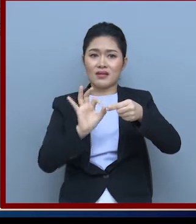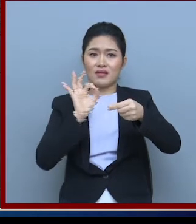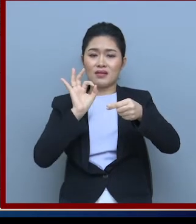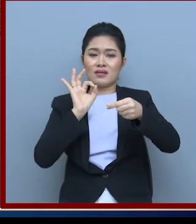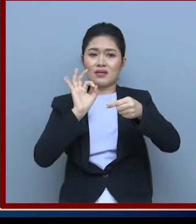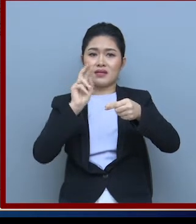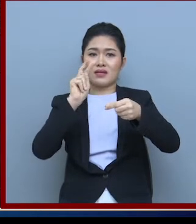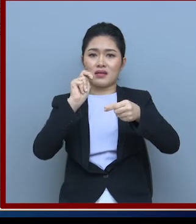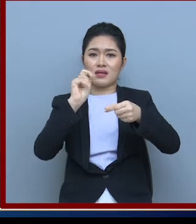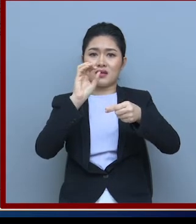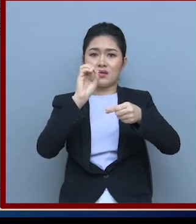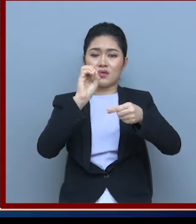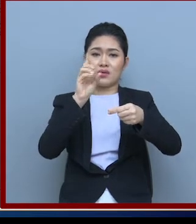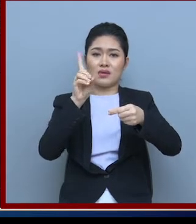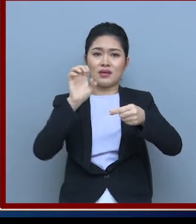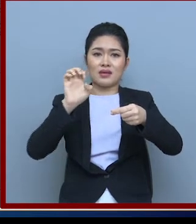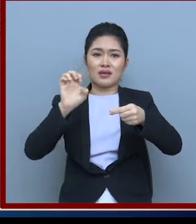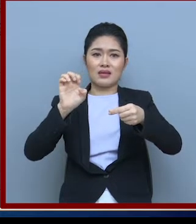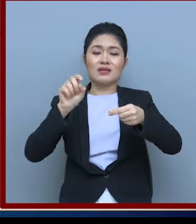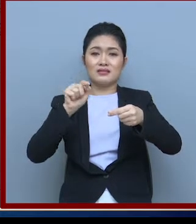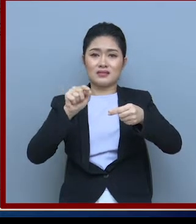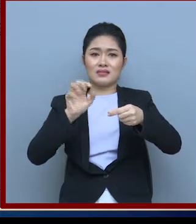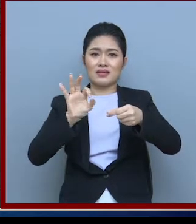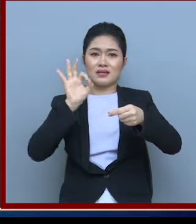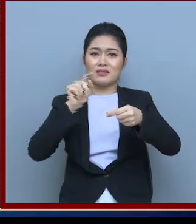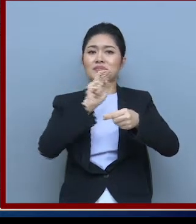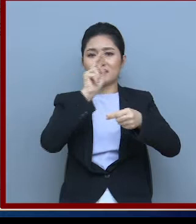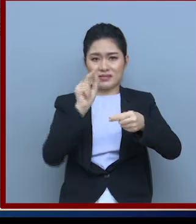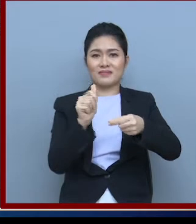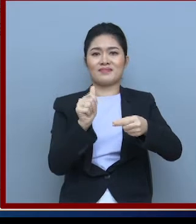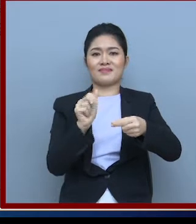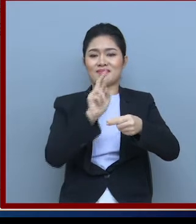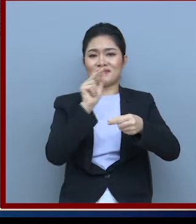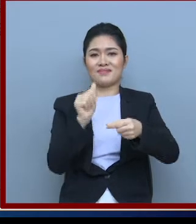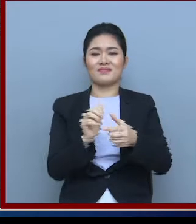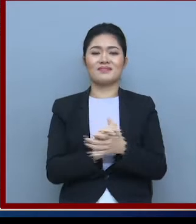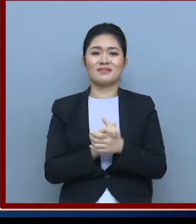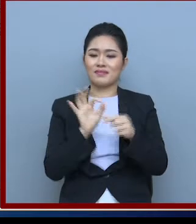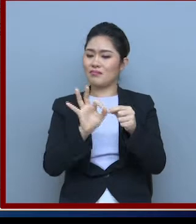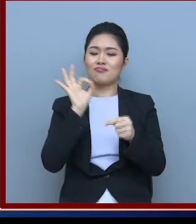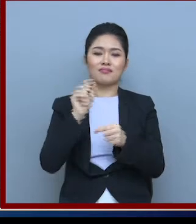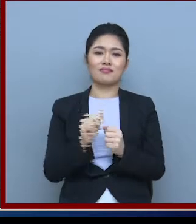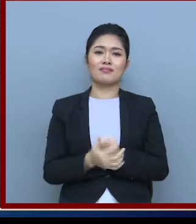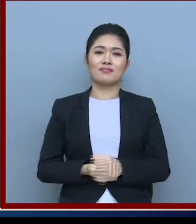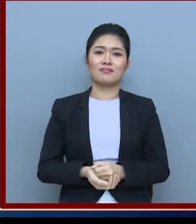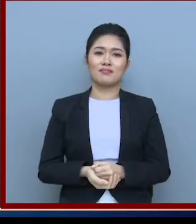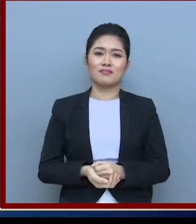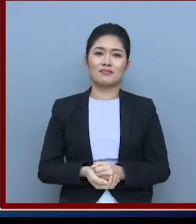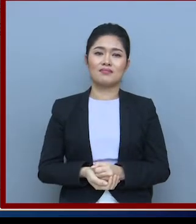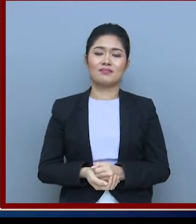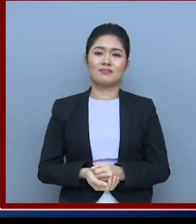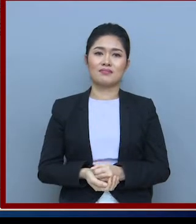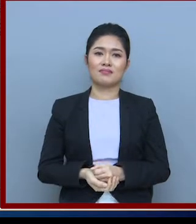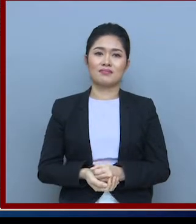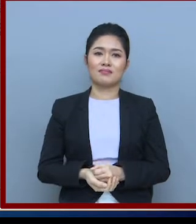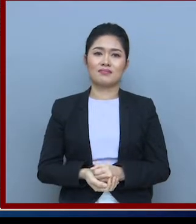โน้ต MCU 1.0 ตัวนี้นะครับอันนี้ใช้ได้เหมือนกันนะครับก็ให้เลือกตัวนี้เลย